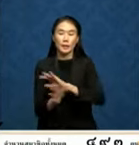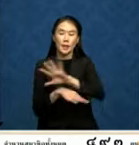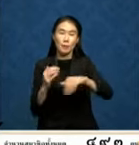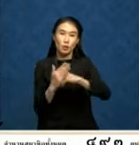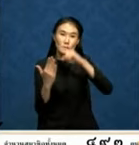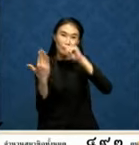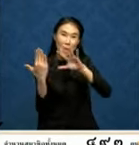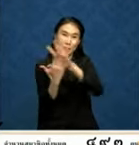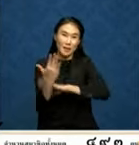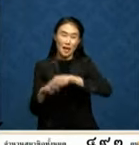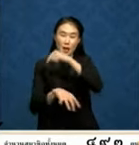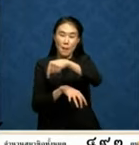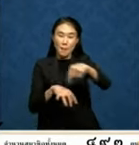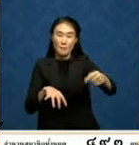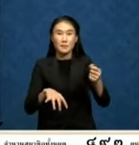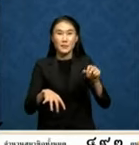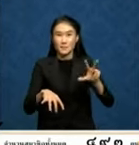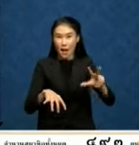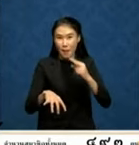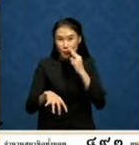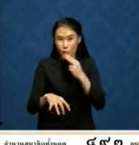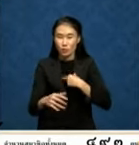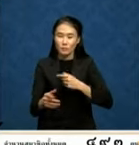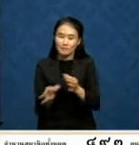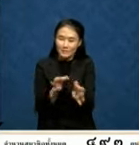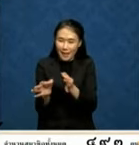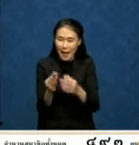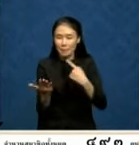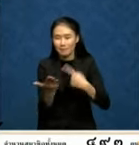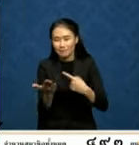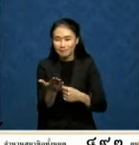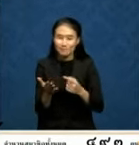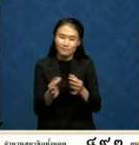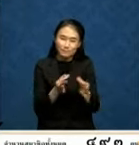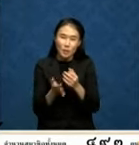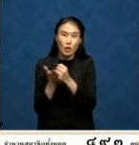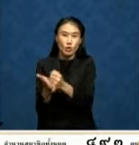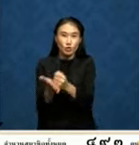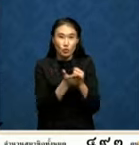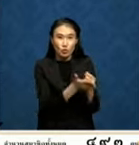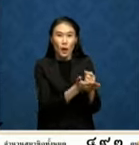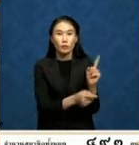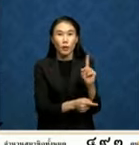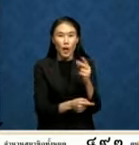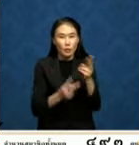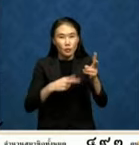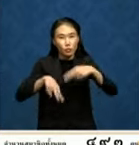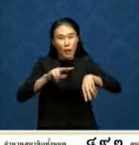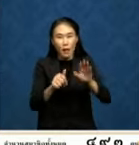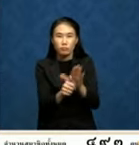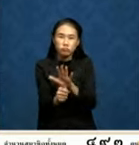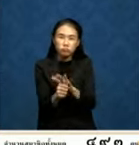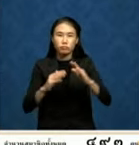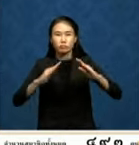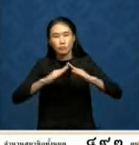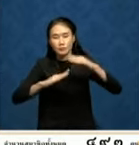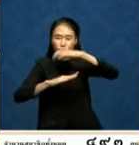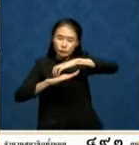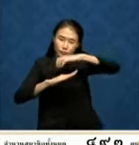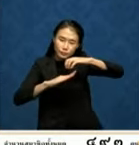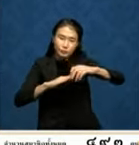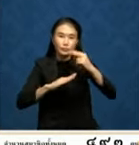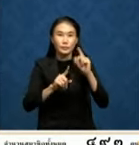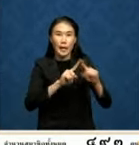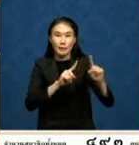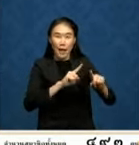เทศให้คำปรึกษาด้านการติดตั้งการบำรุงรักษาและการกำจัดอุปกรณ์และแผงโซล่